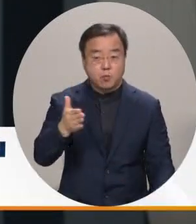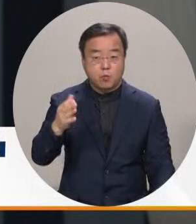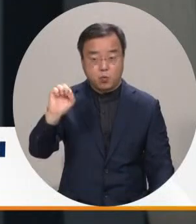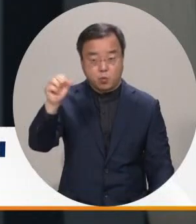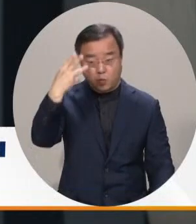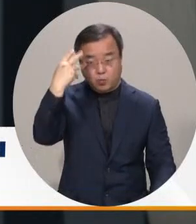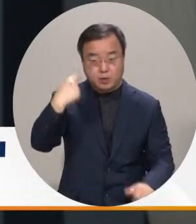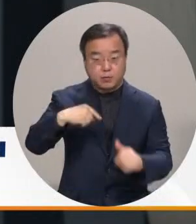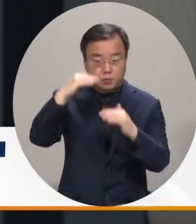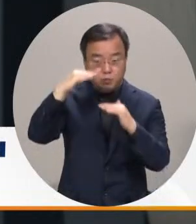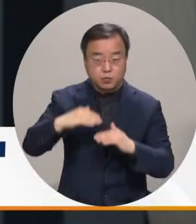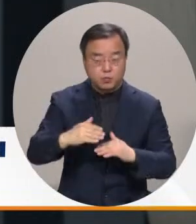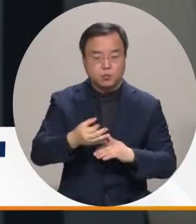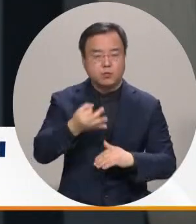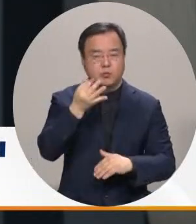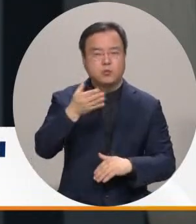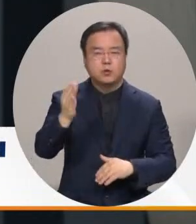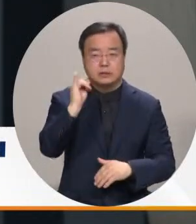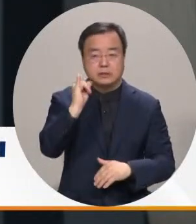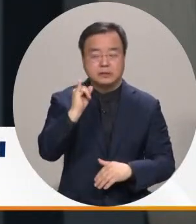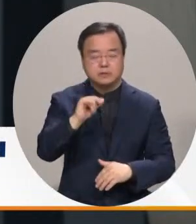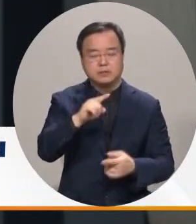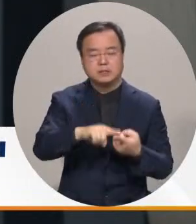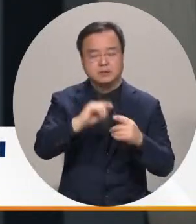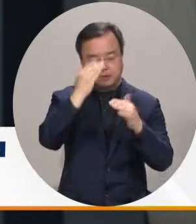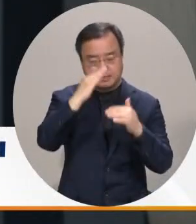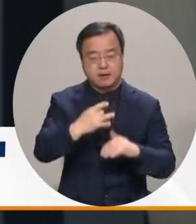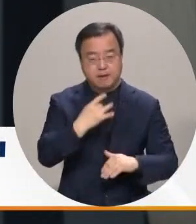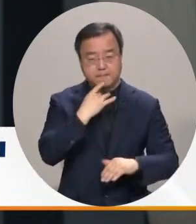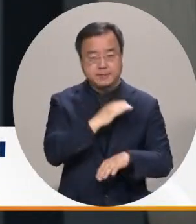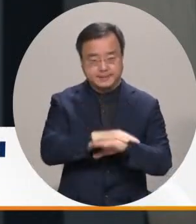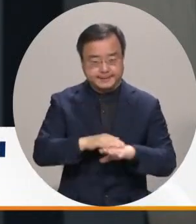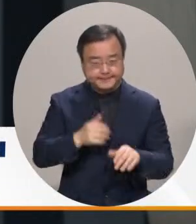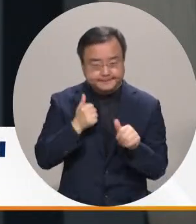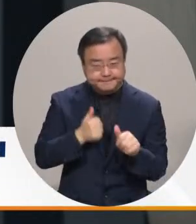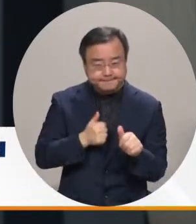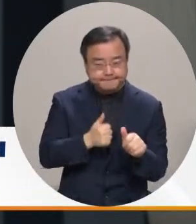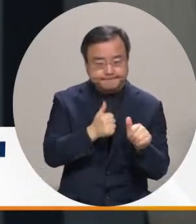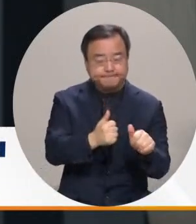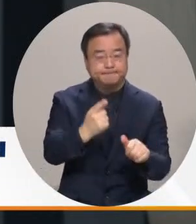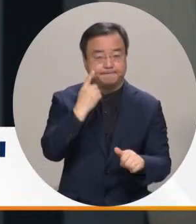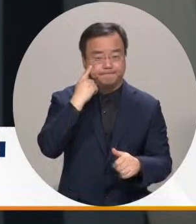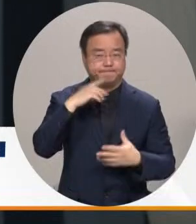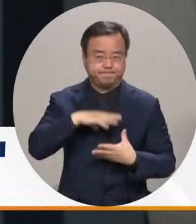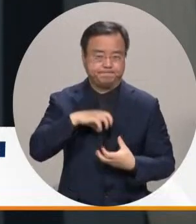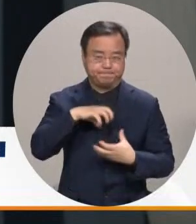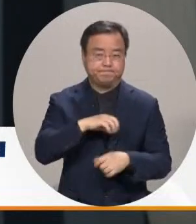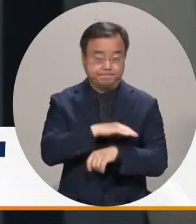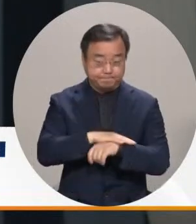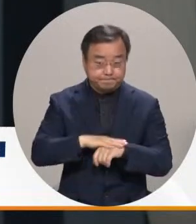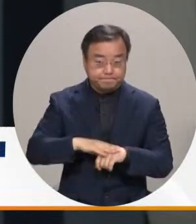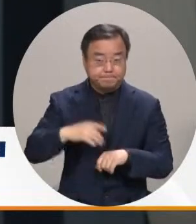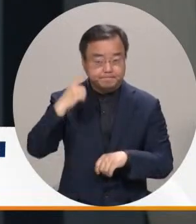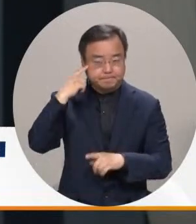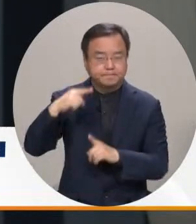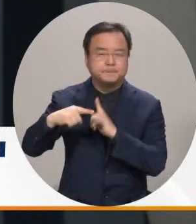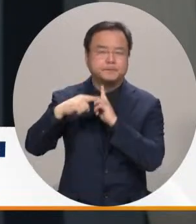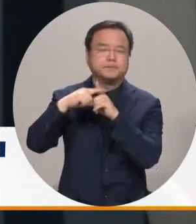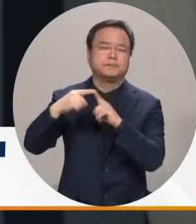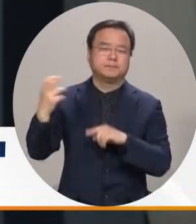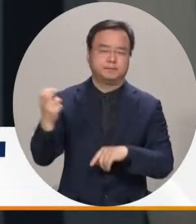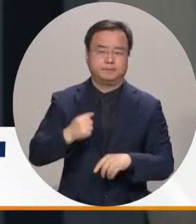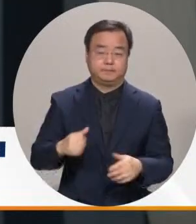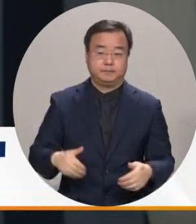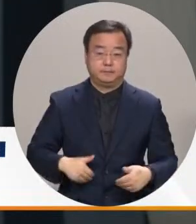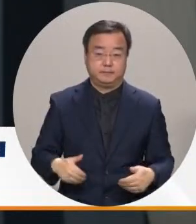있거든요 내가 그 커리큘럼 제때에 잘 따라가자 그러니까 제대로 소화하다 이런 각오로 좀 접근을 하면